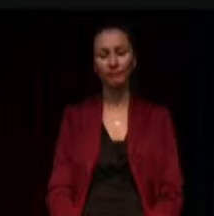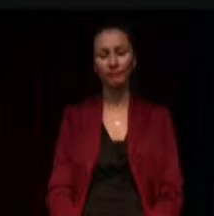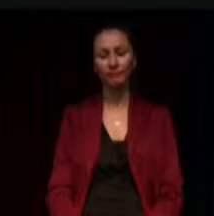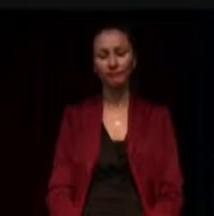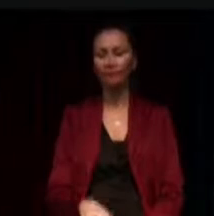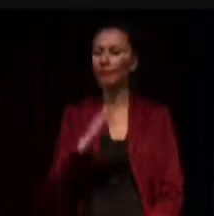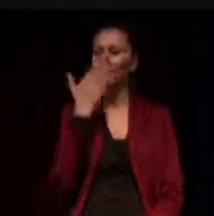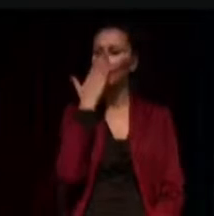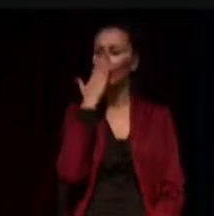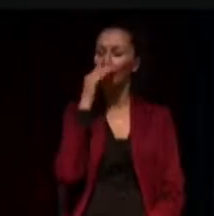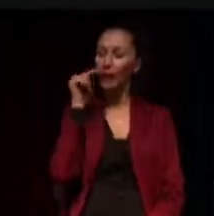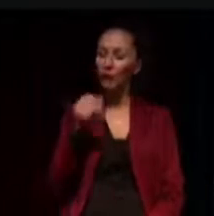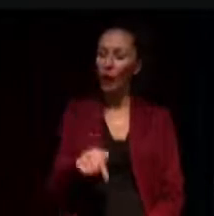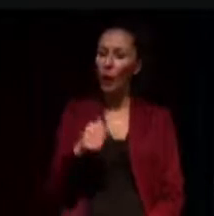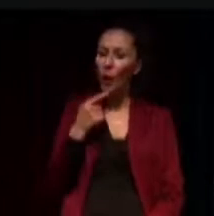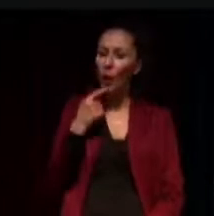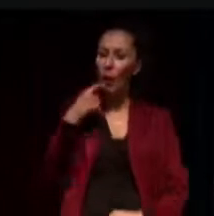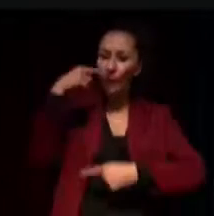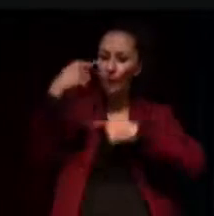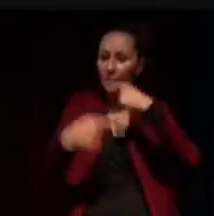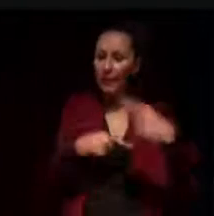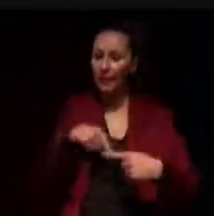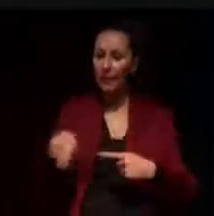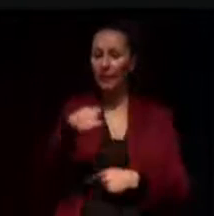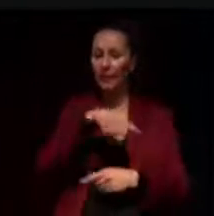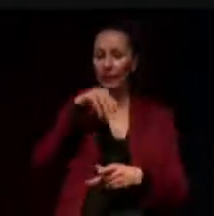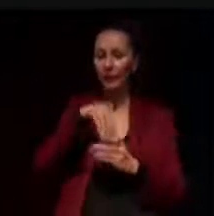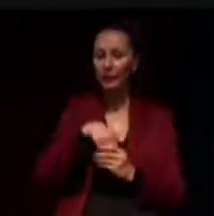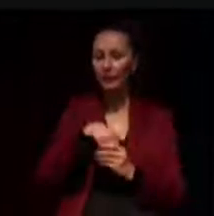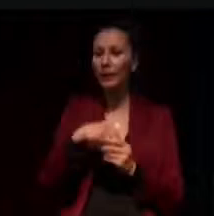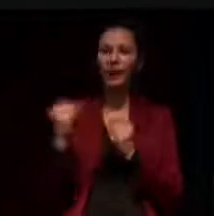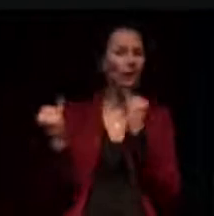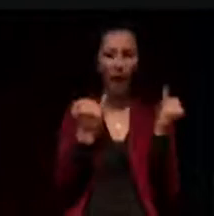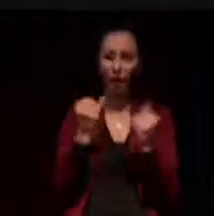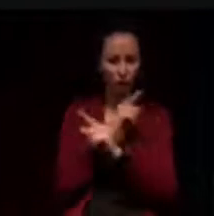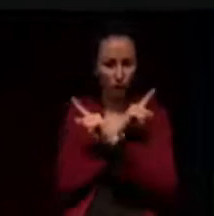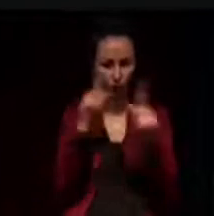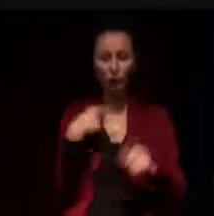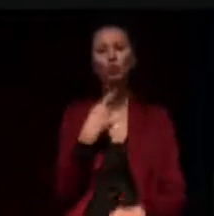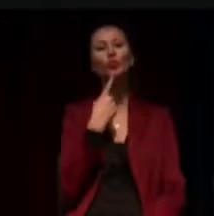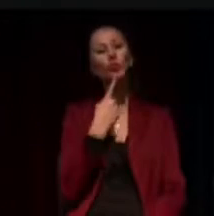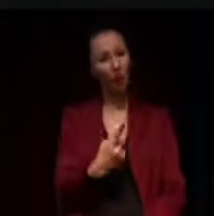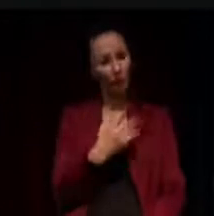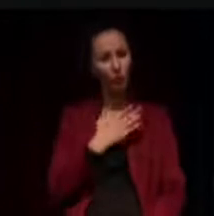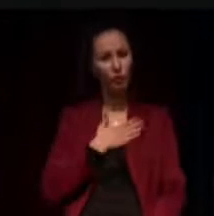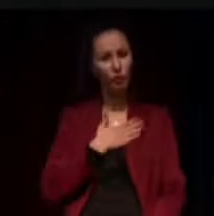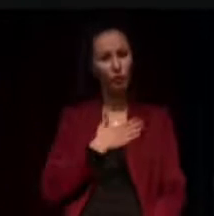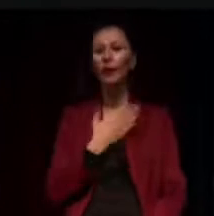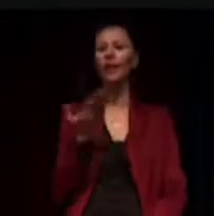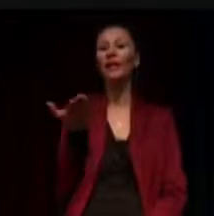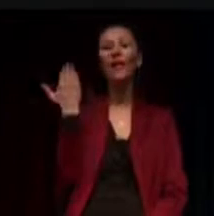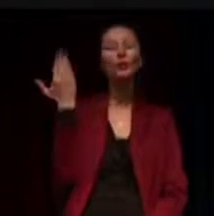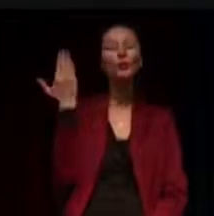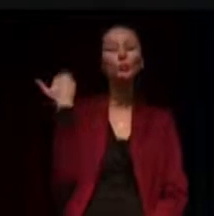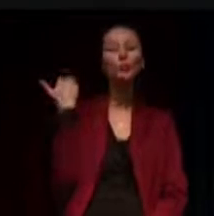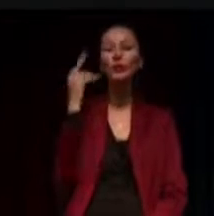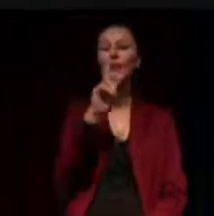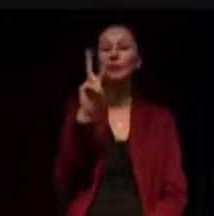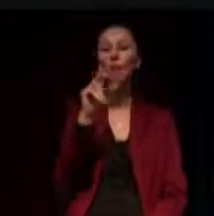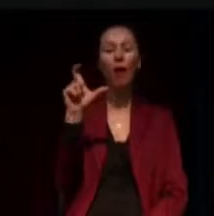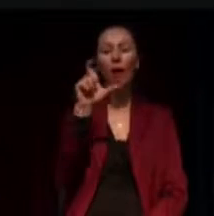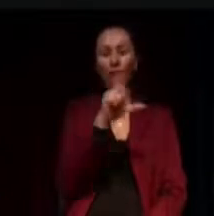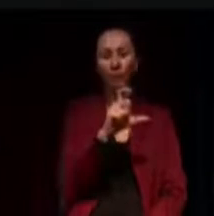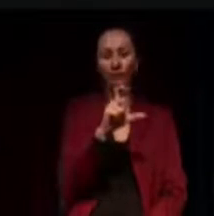Sadece önümüzdeki yıllarda neler yapılacağını tartışmayacağımızı söylemiştim. Geçmiş 20